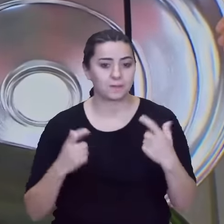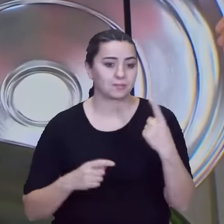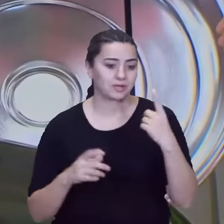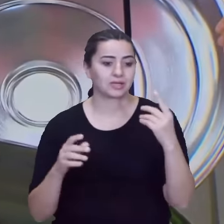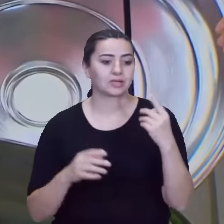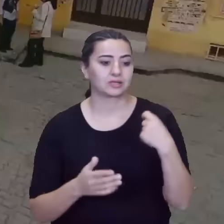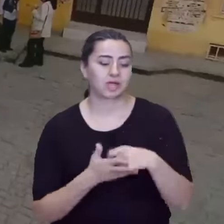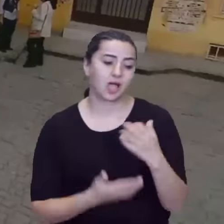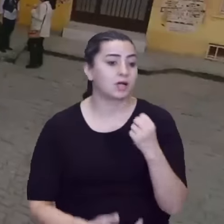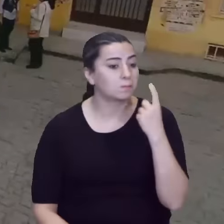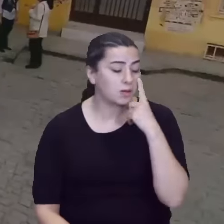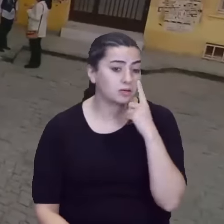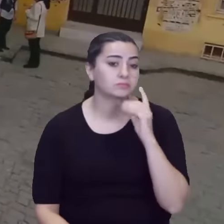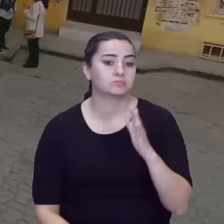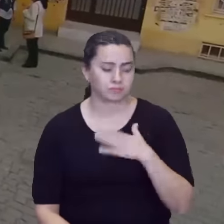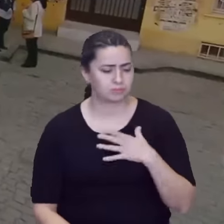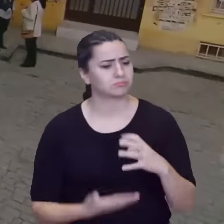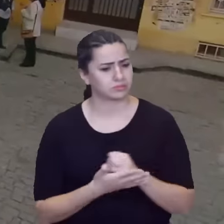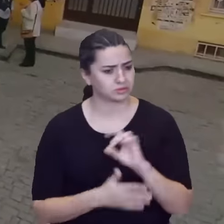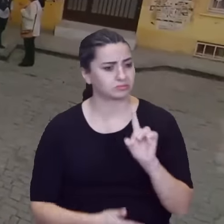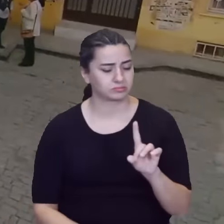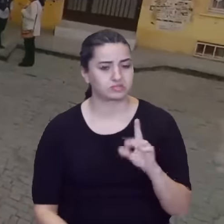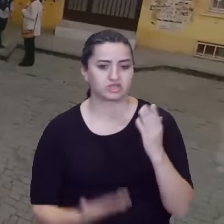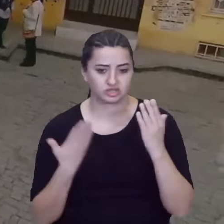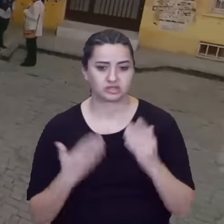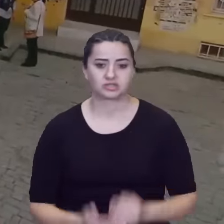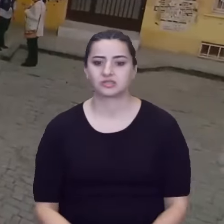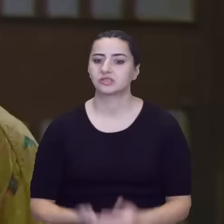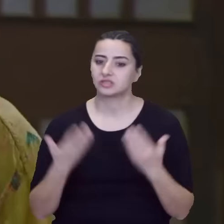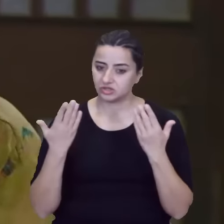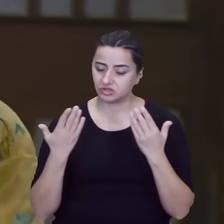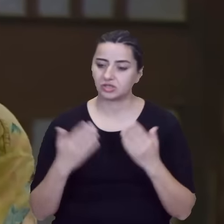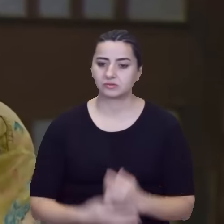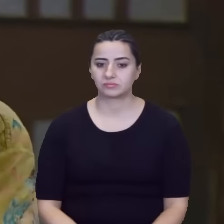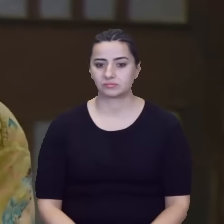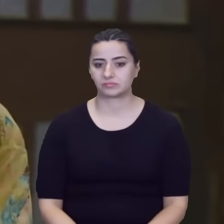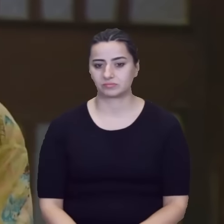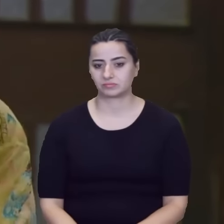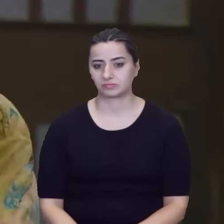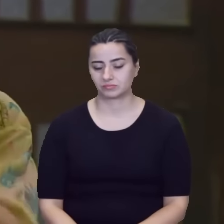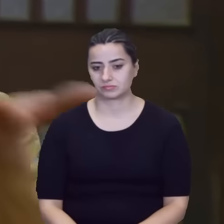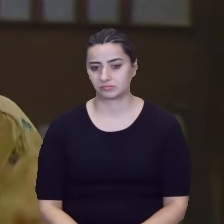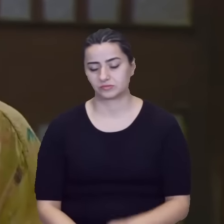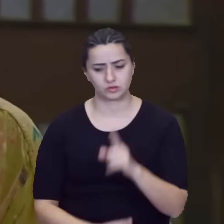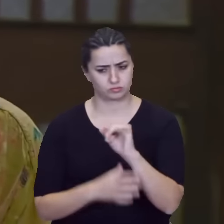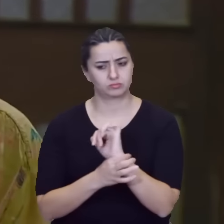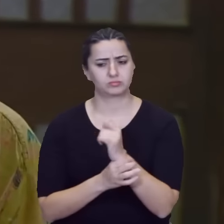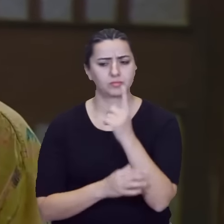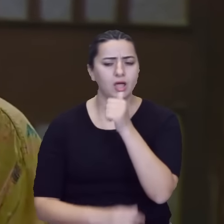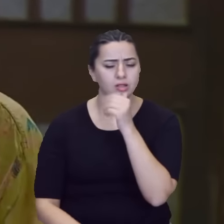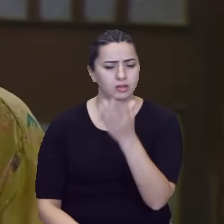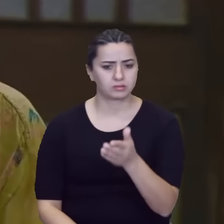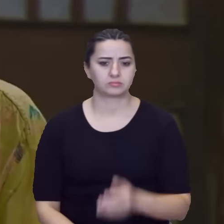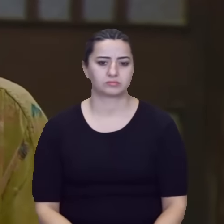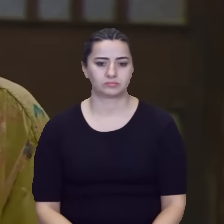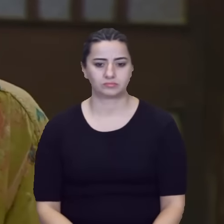bir yayını alsınlar bakalım. Ama bunu ben başaracağım. İnşallah efendim, inşallah. Efendim siz zaten çok marifetli bir